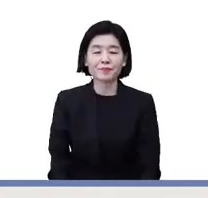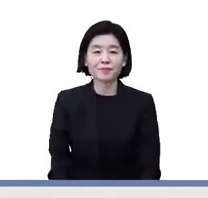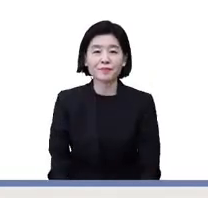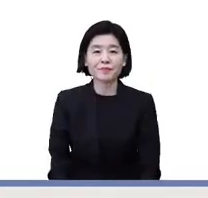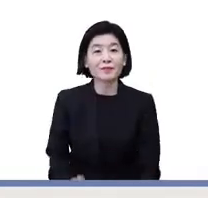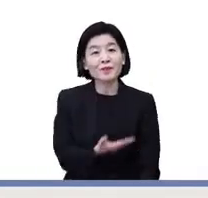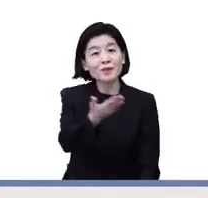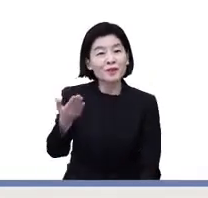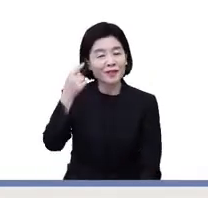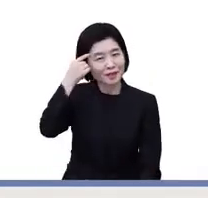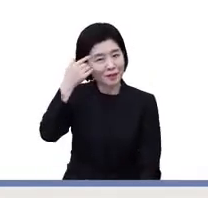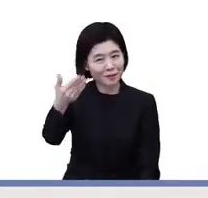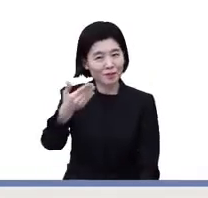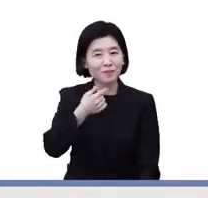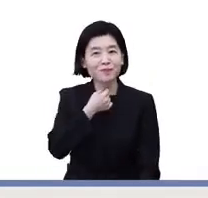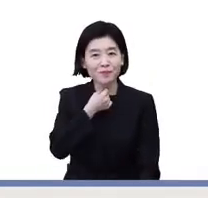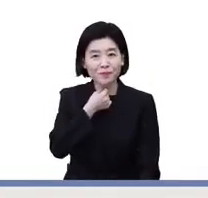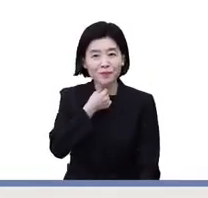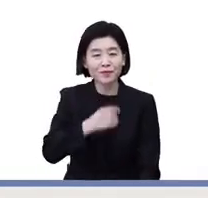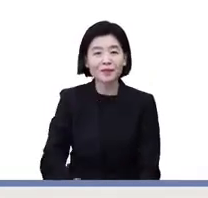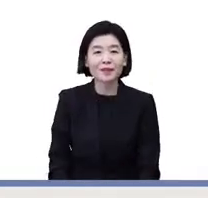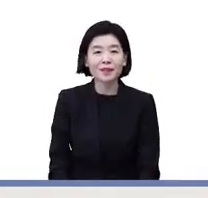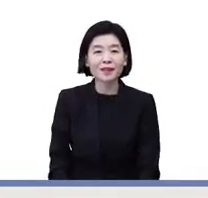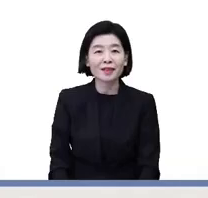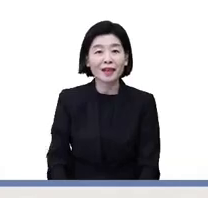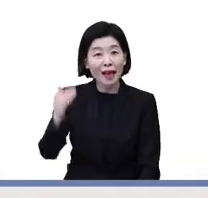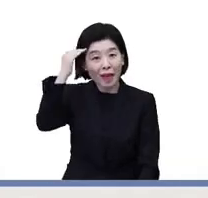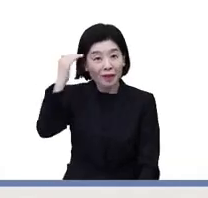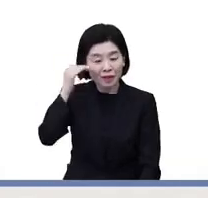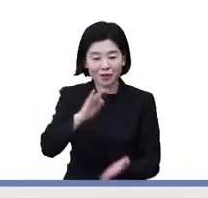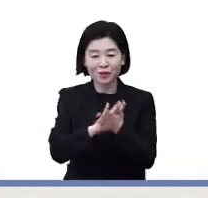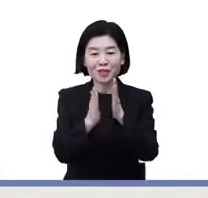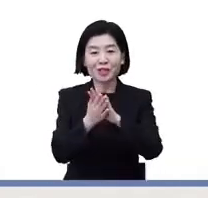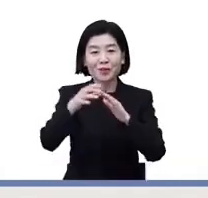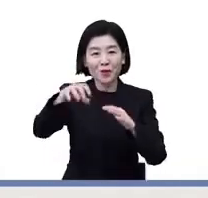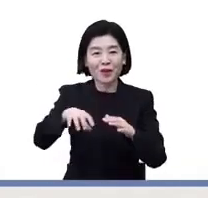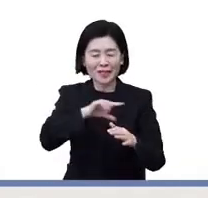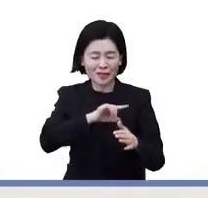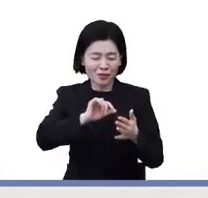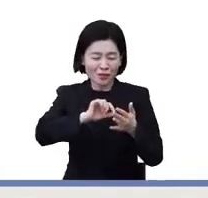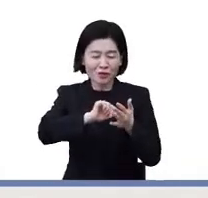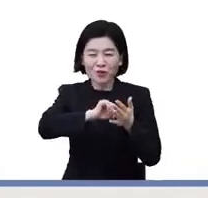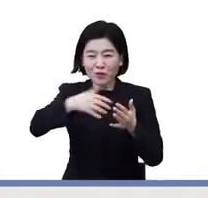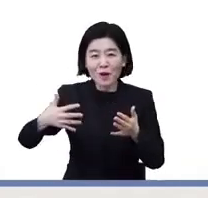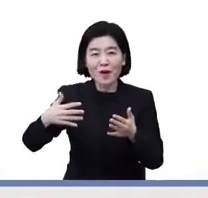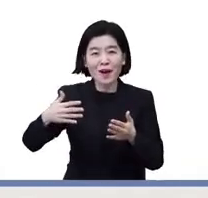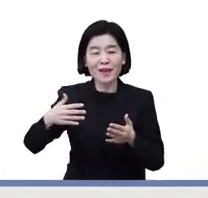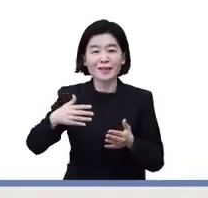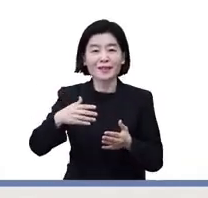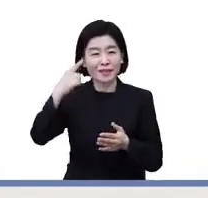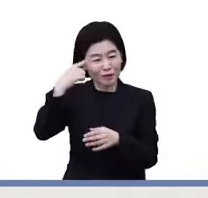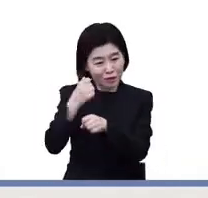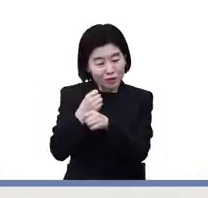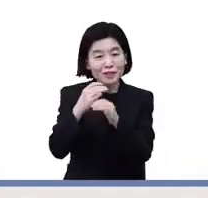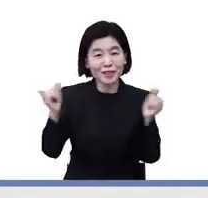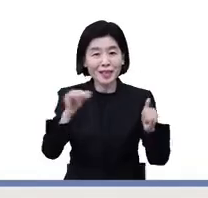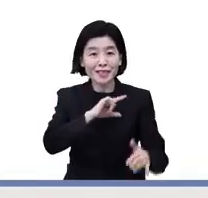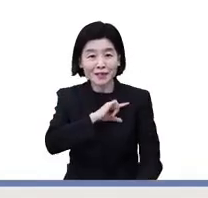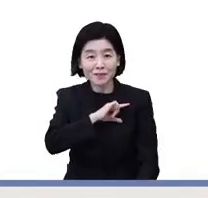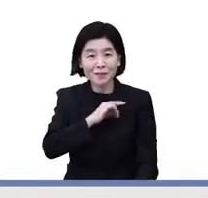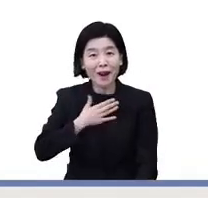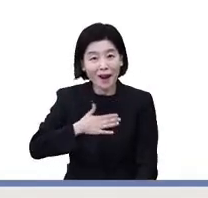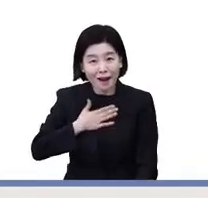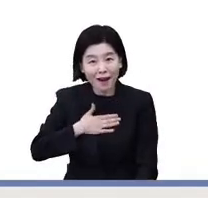그 전에 먼저 퀴즈 하나 드릴게요. 우리나라 유치원에서 가장 유명한 학자 이름이 뭘까요? 혹시 떠오르는 학자